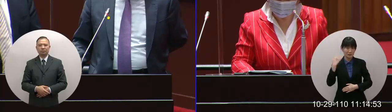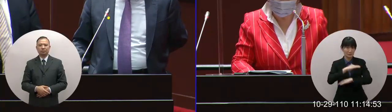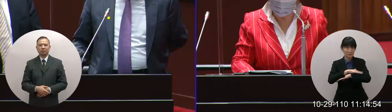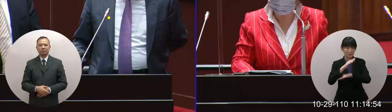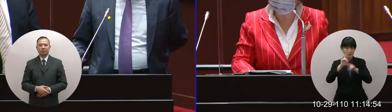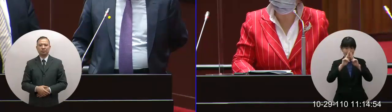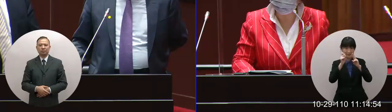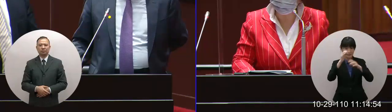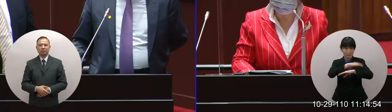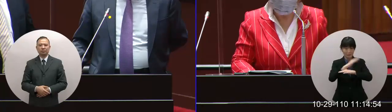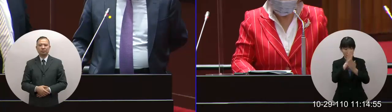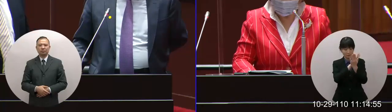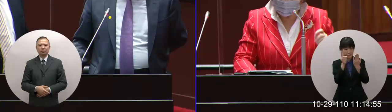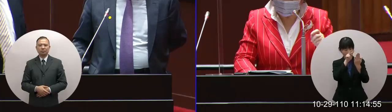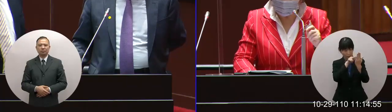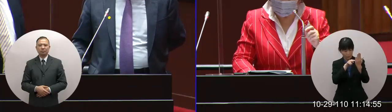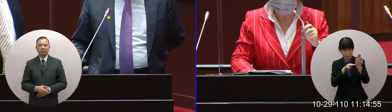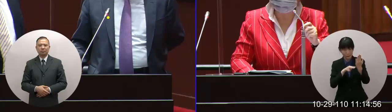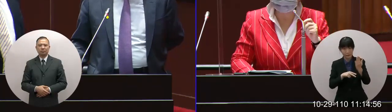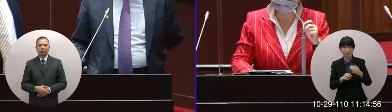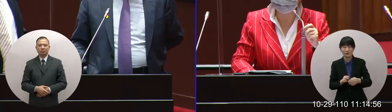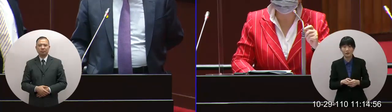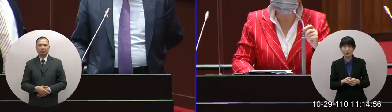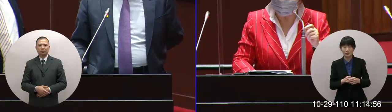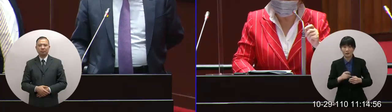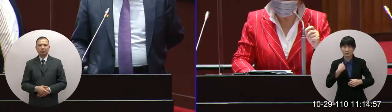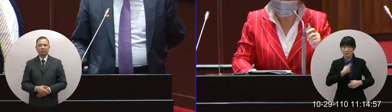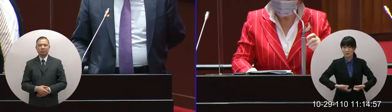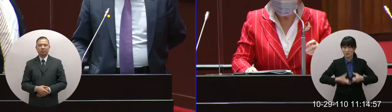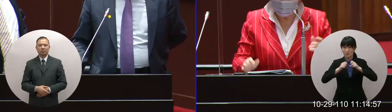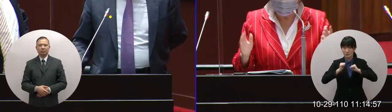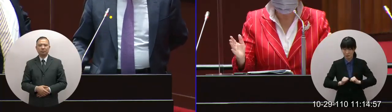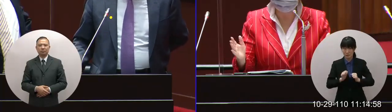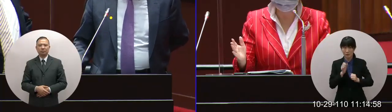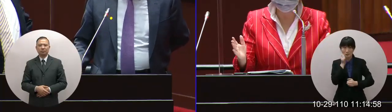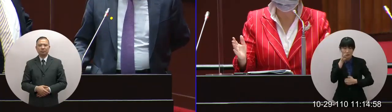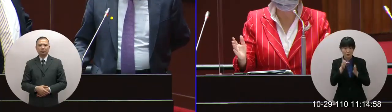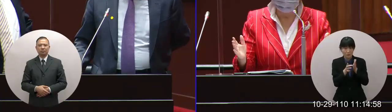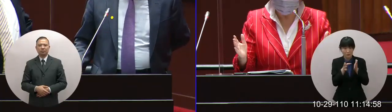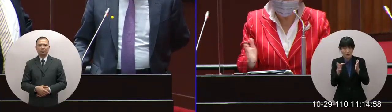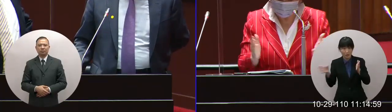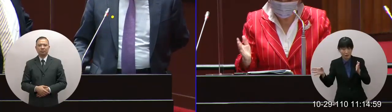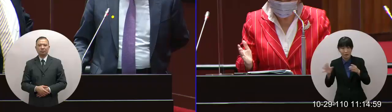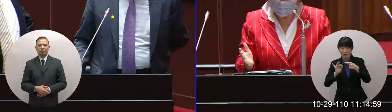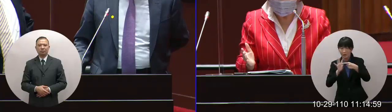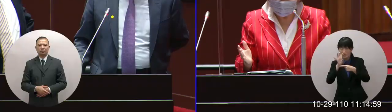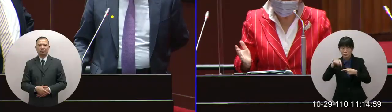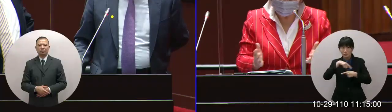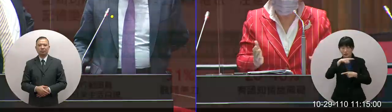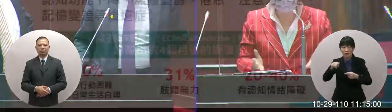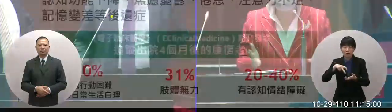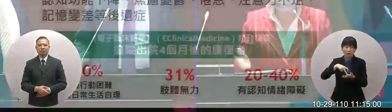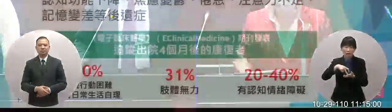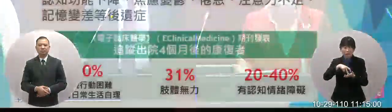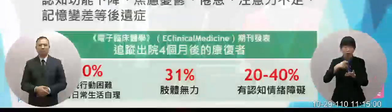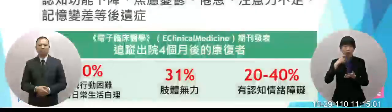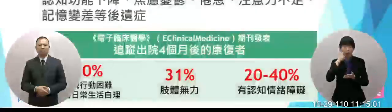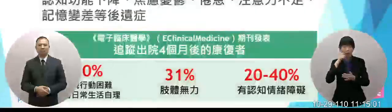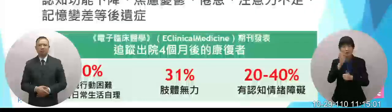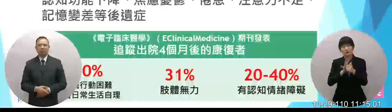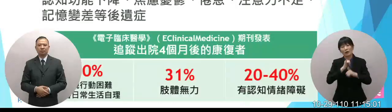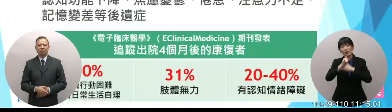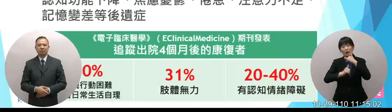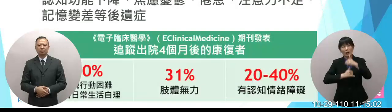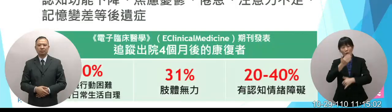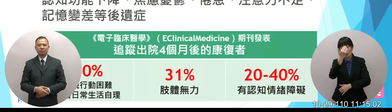究呢发表呢，追踪出4个月后的康复者当中呢，有40%出现行动困难、影响日常生